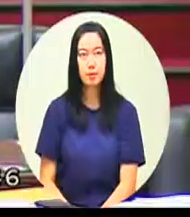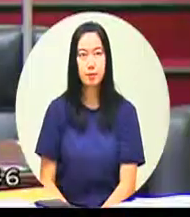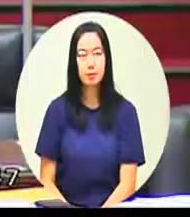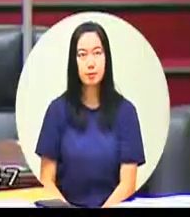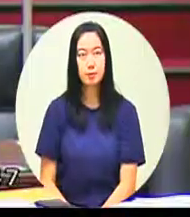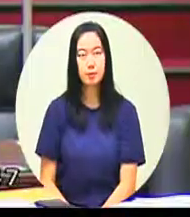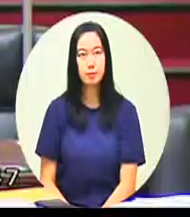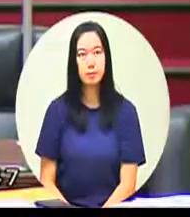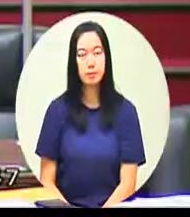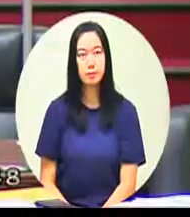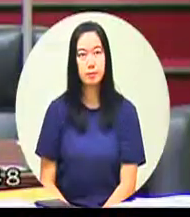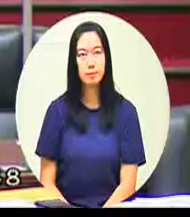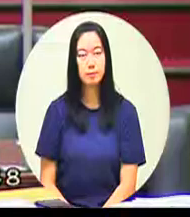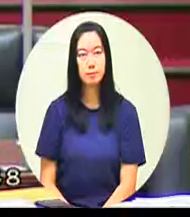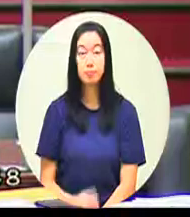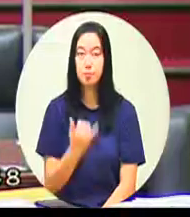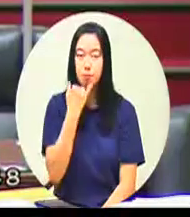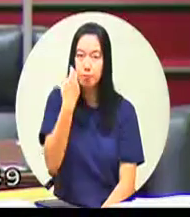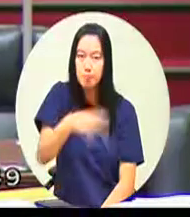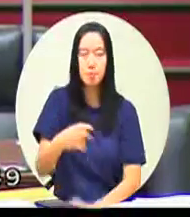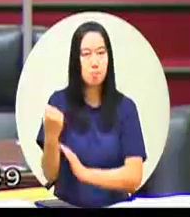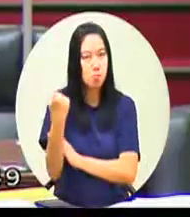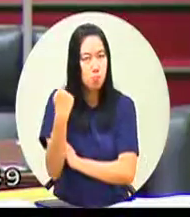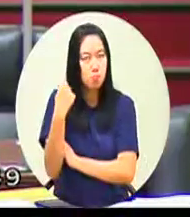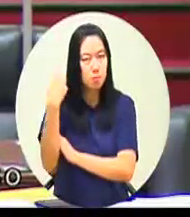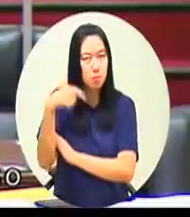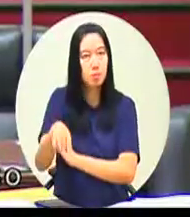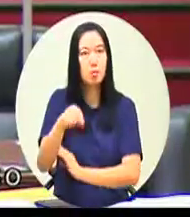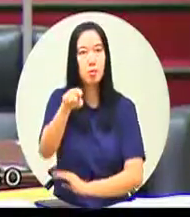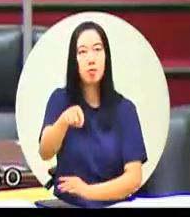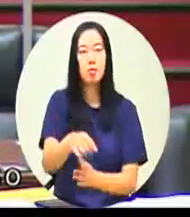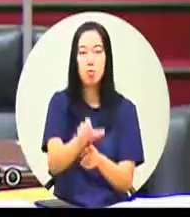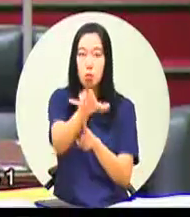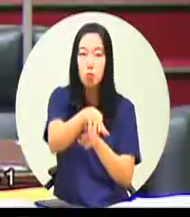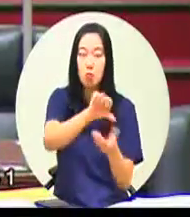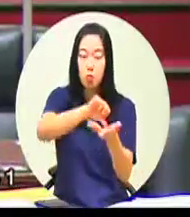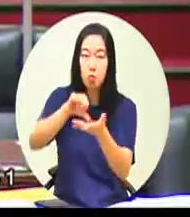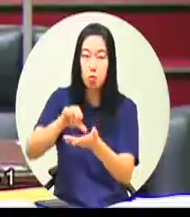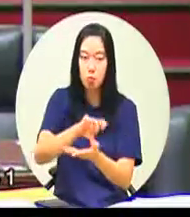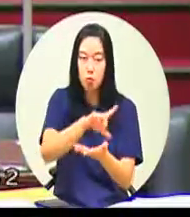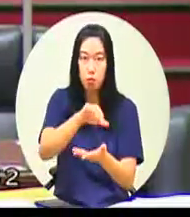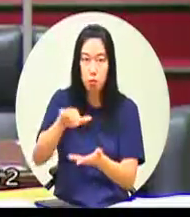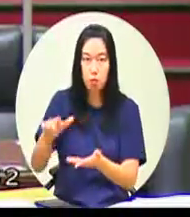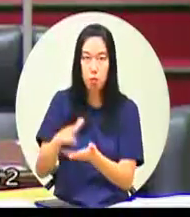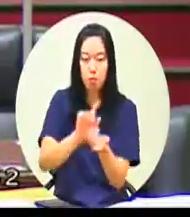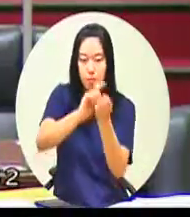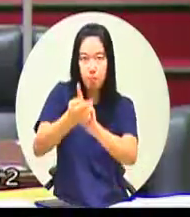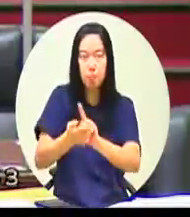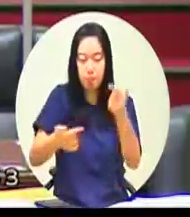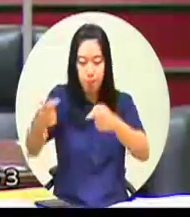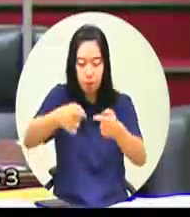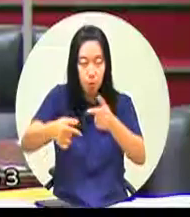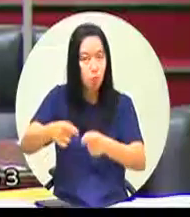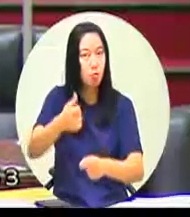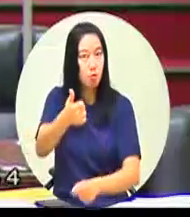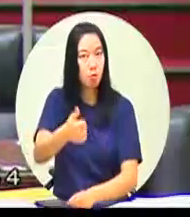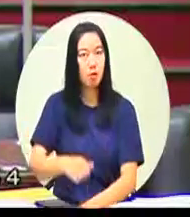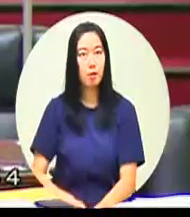够加强运用我们的农产品的加工，包括我们的